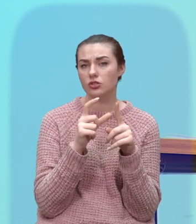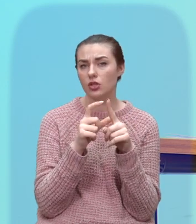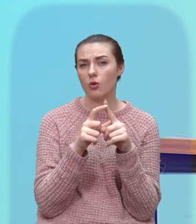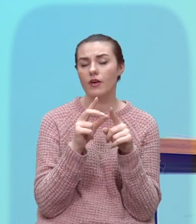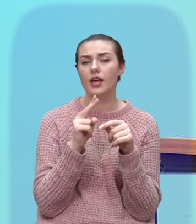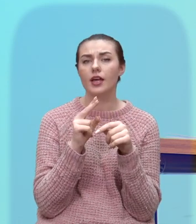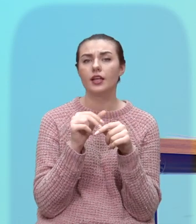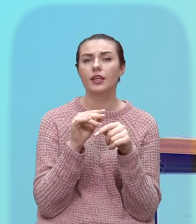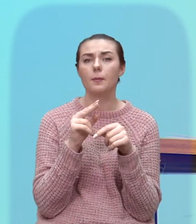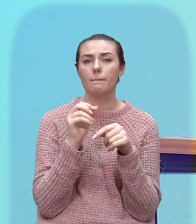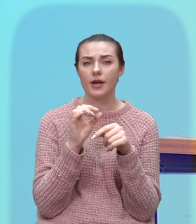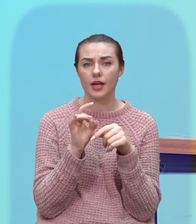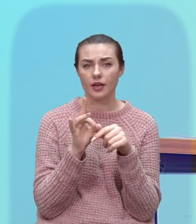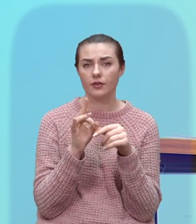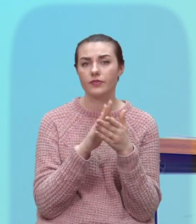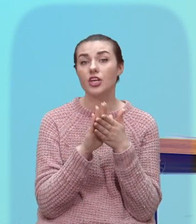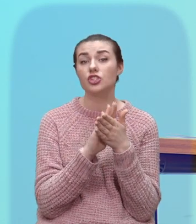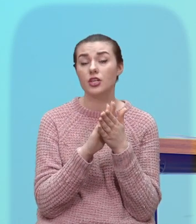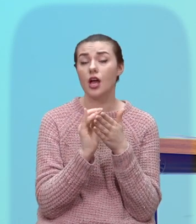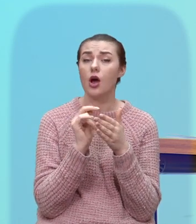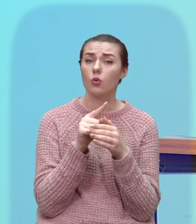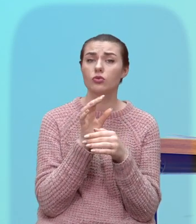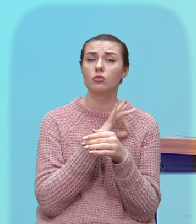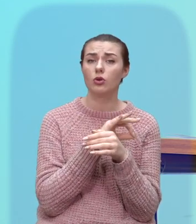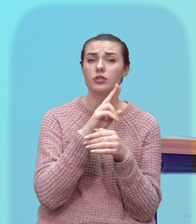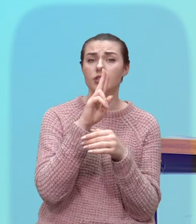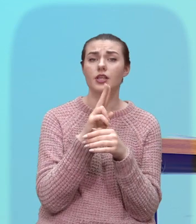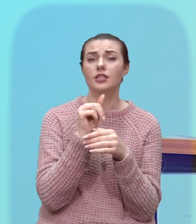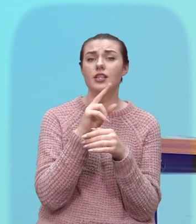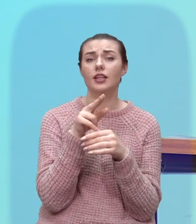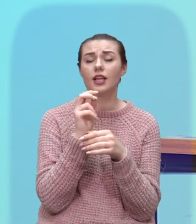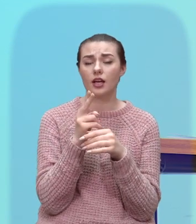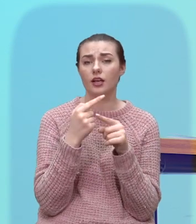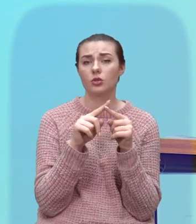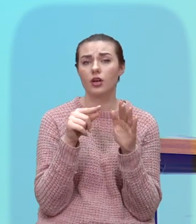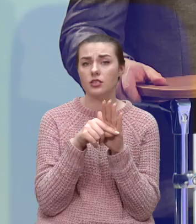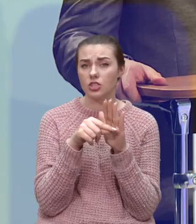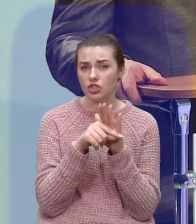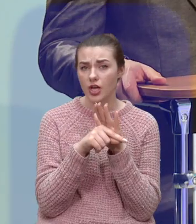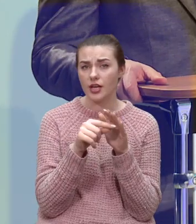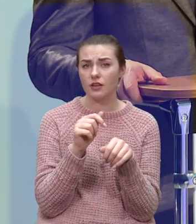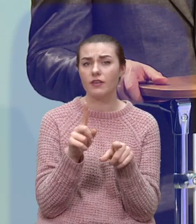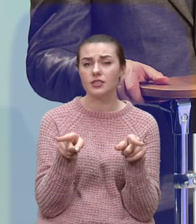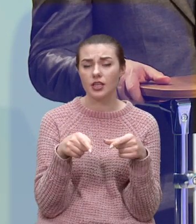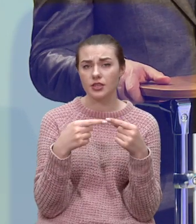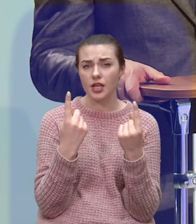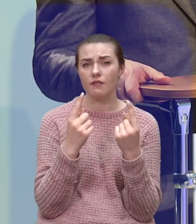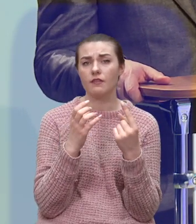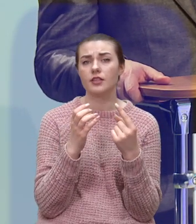слова кипер до очищать оон используют сада которая означает фактически